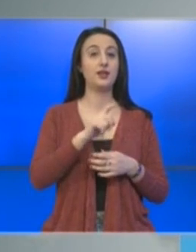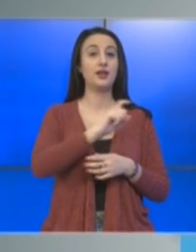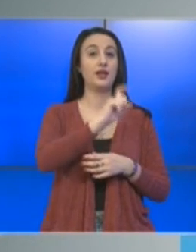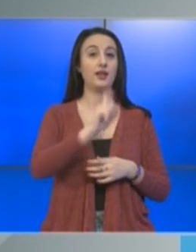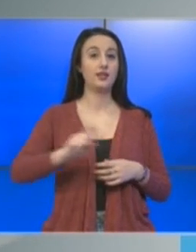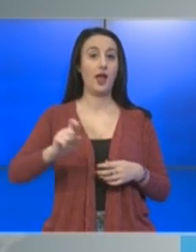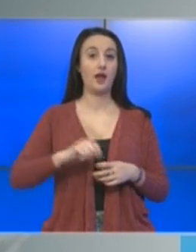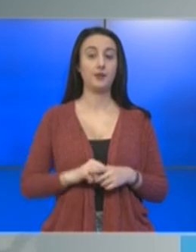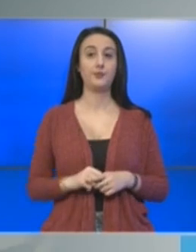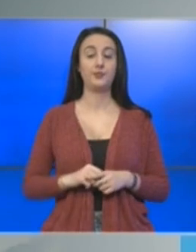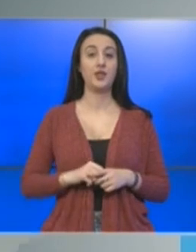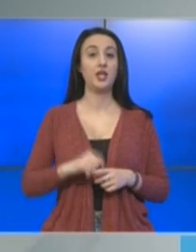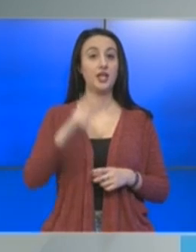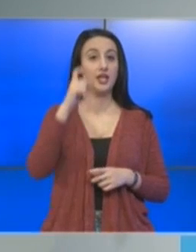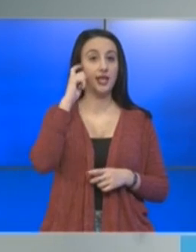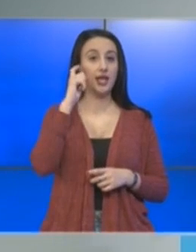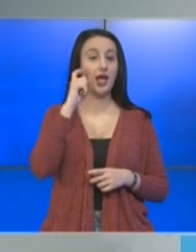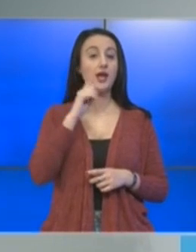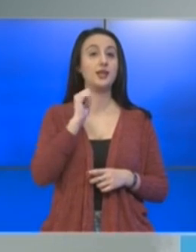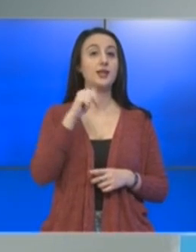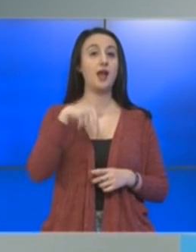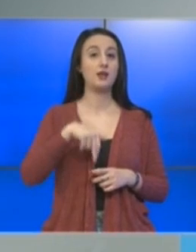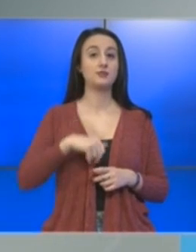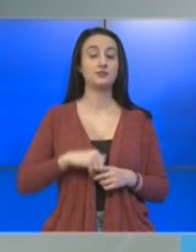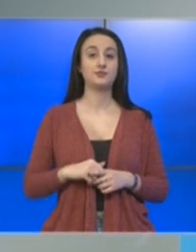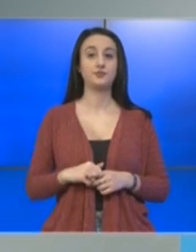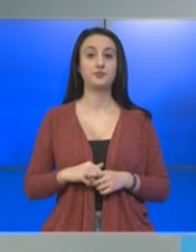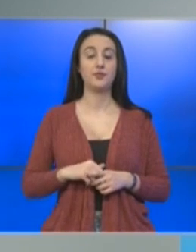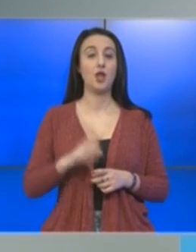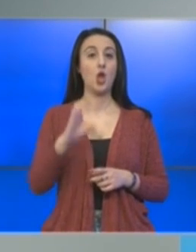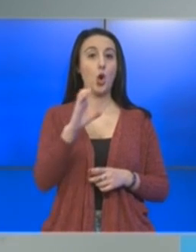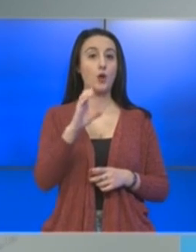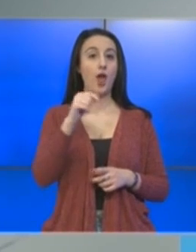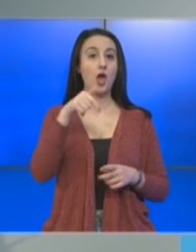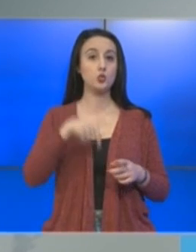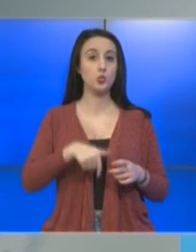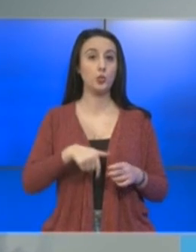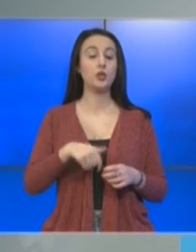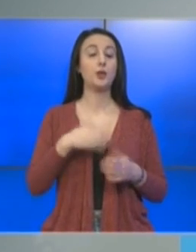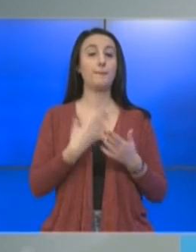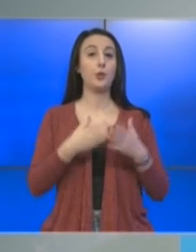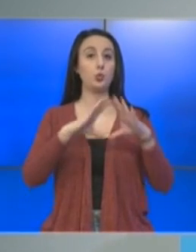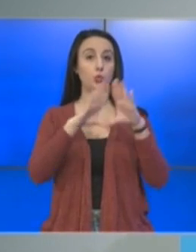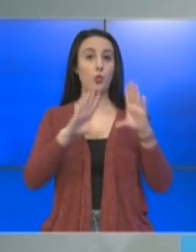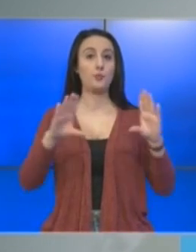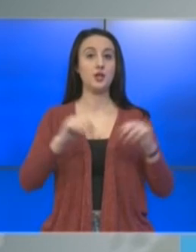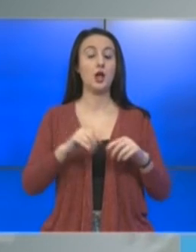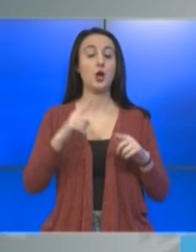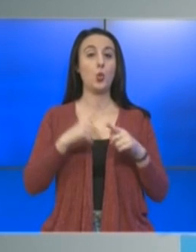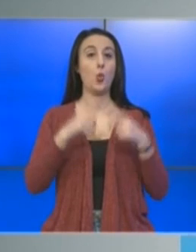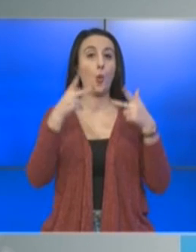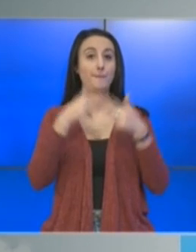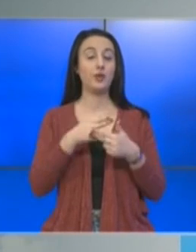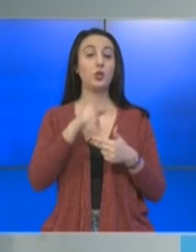Italia, China, Iran, Coreea de Sud către România cu